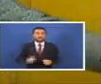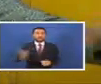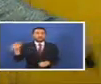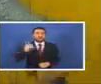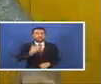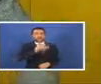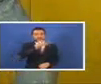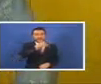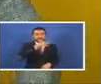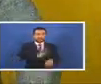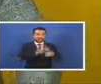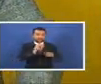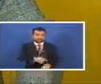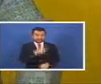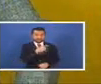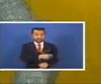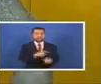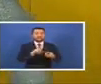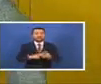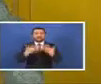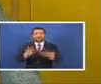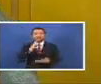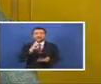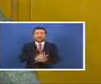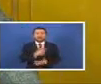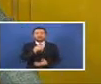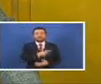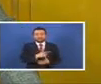gelin ifadelerinizi verin ve karar